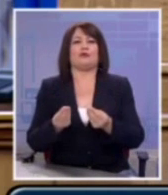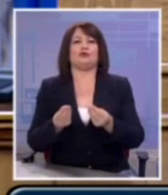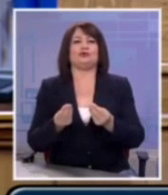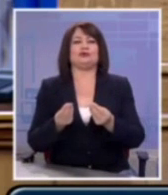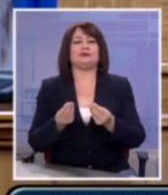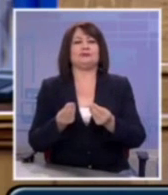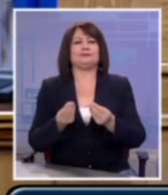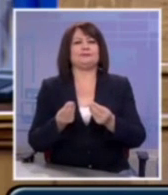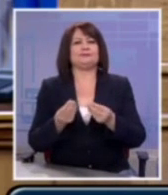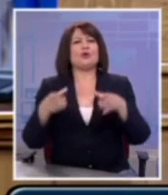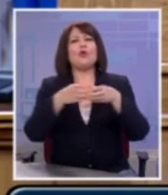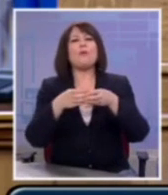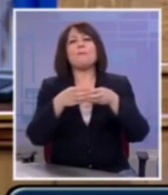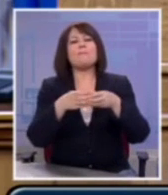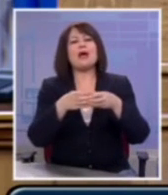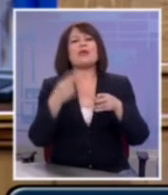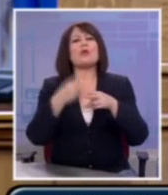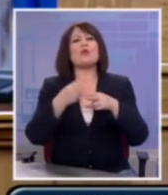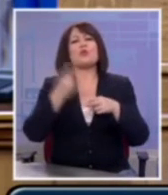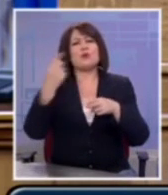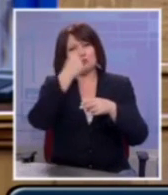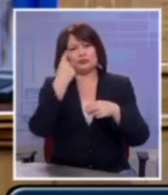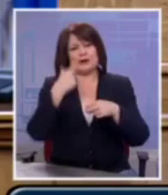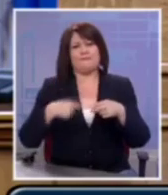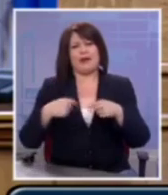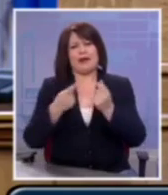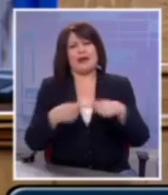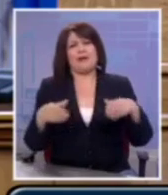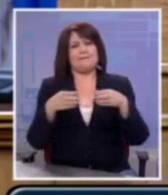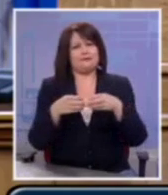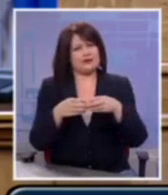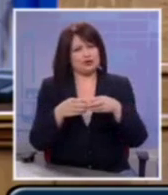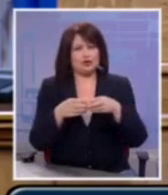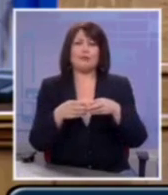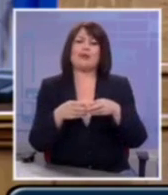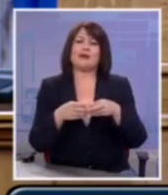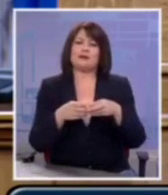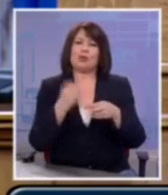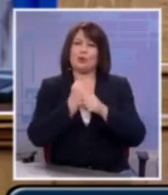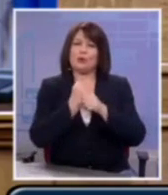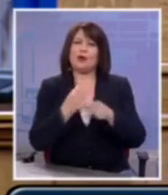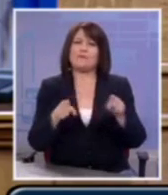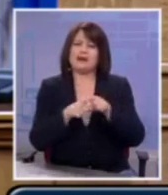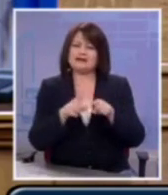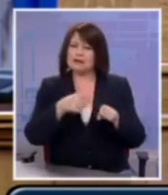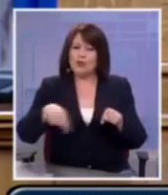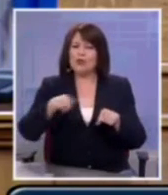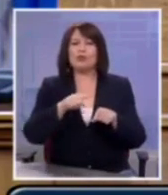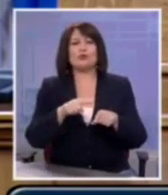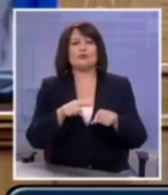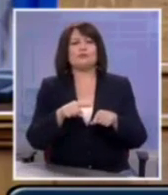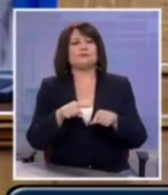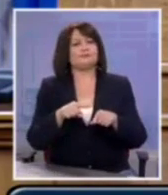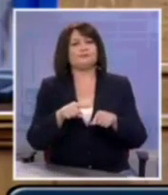την ομάδα των εκλεκτών μελών της Επιτροπής Αλήθειας Δημοσίου Χρέους από όλο τον κόσμο